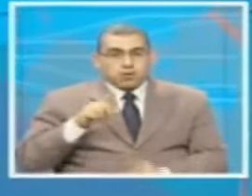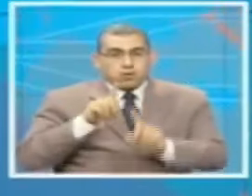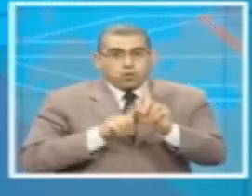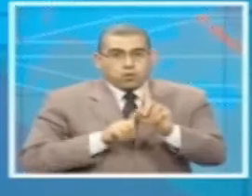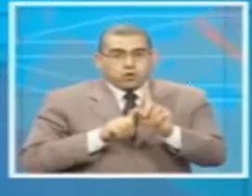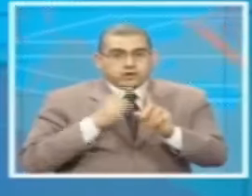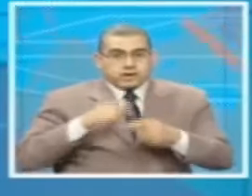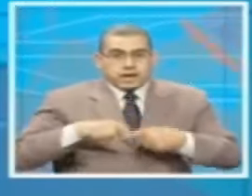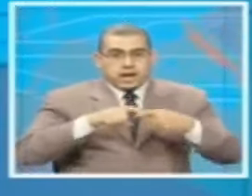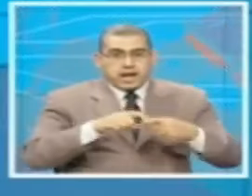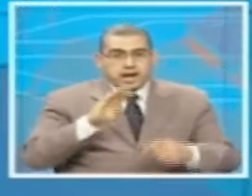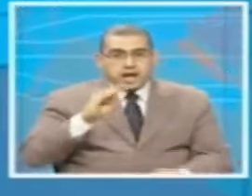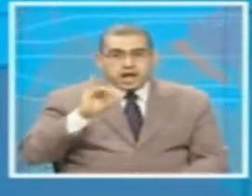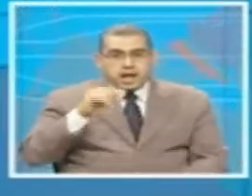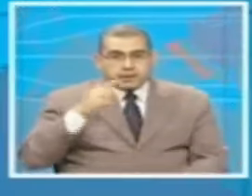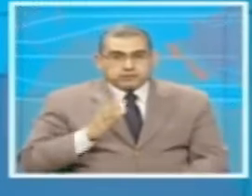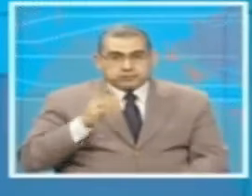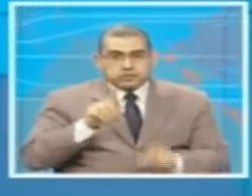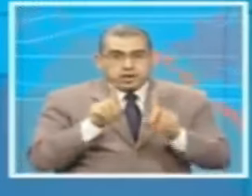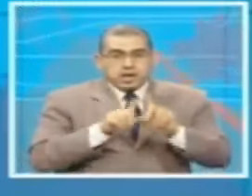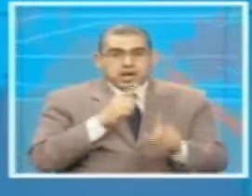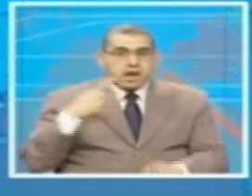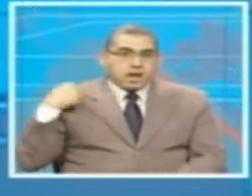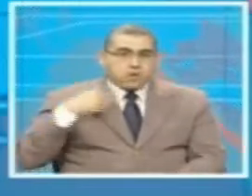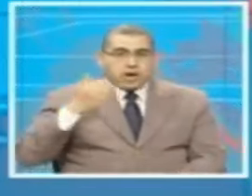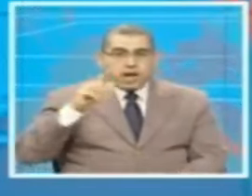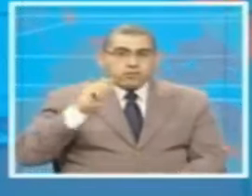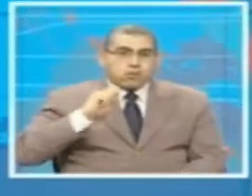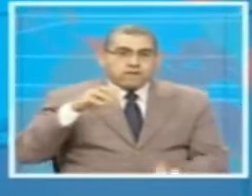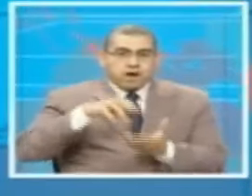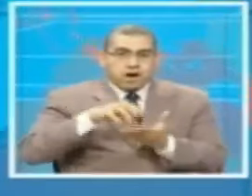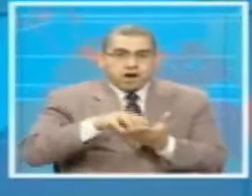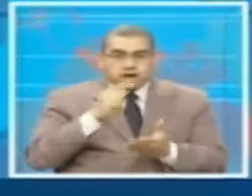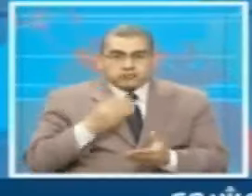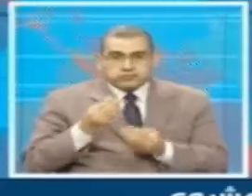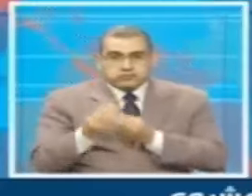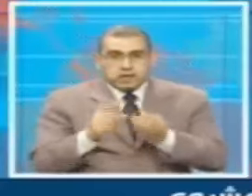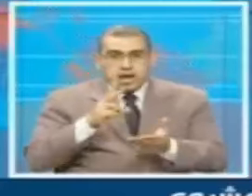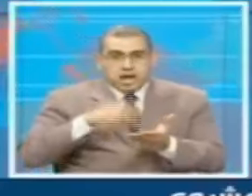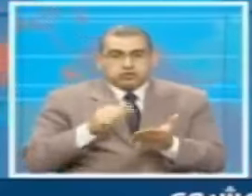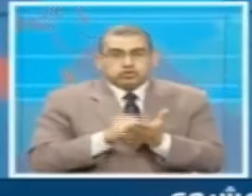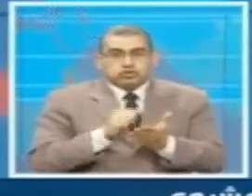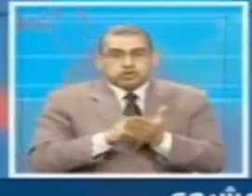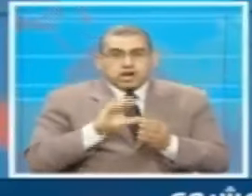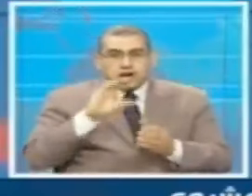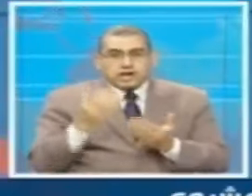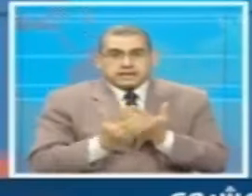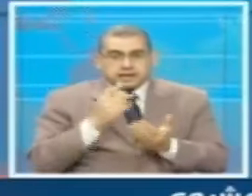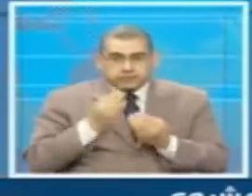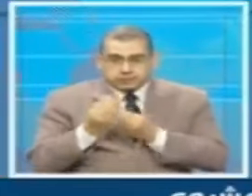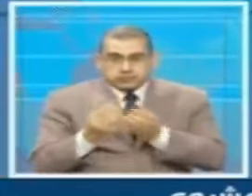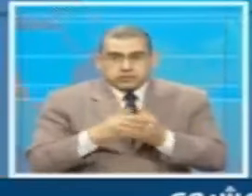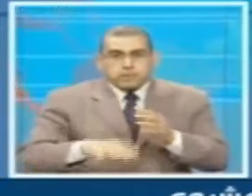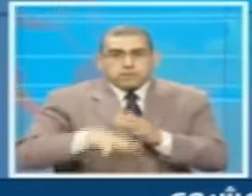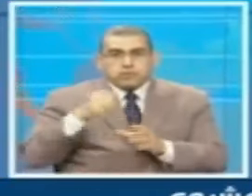الفريق كامل الوزير وزير النقل يرافقه اللواء خالد عبد العال محافظ القاهرة بتسليم عقود الشقق السكنية للمتضررين من